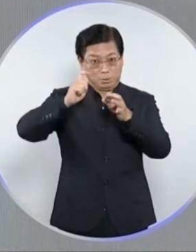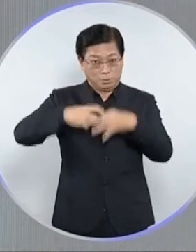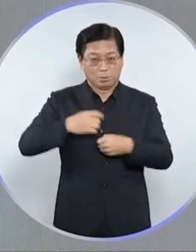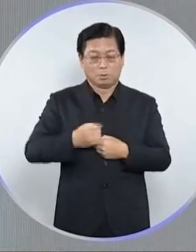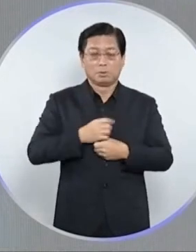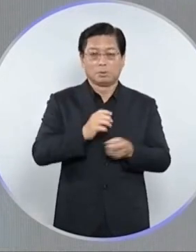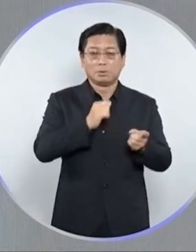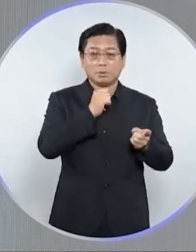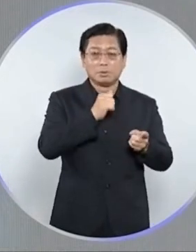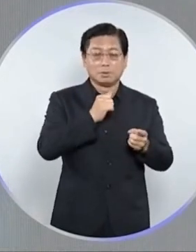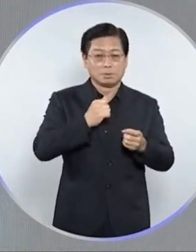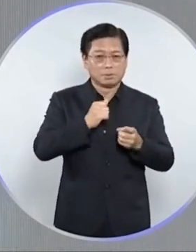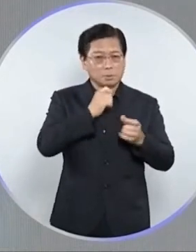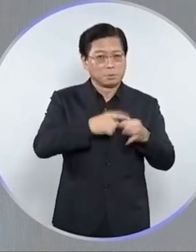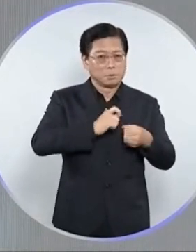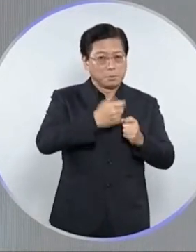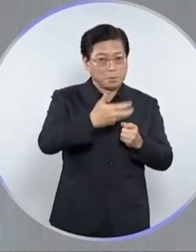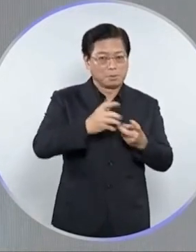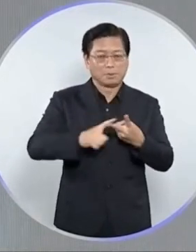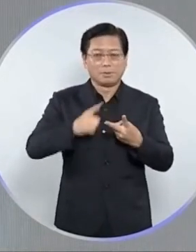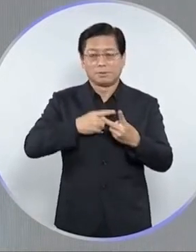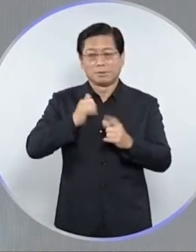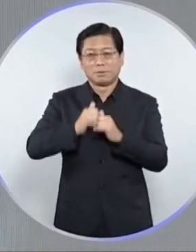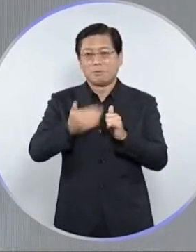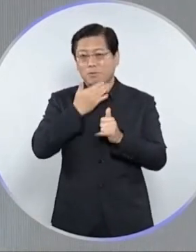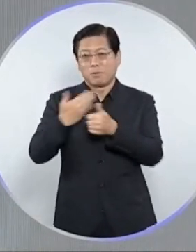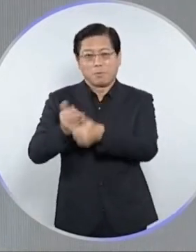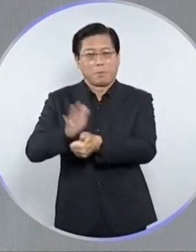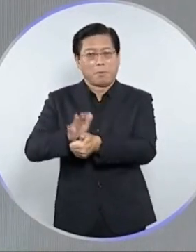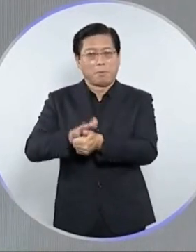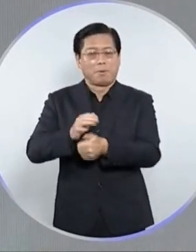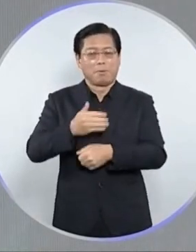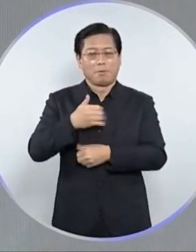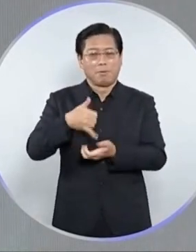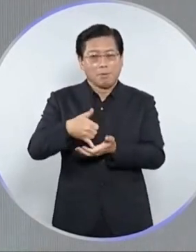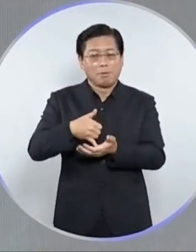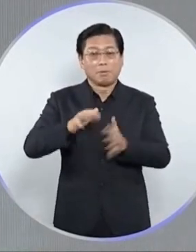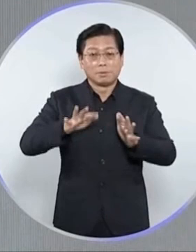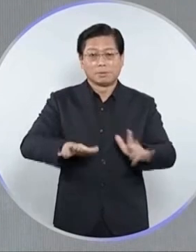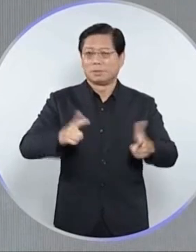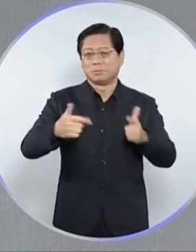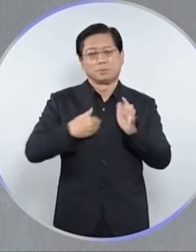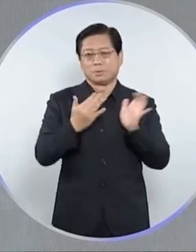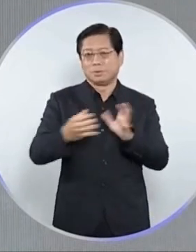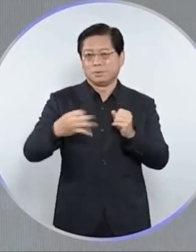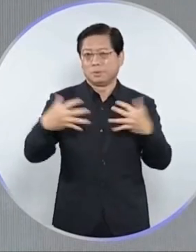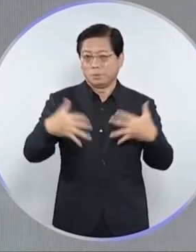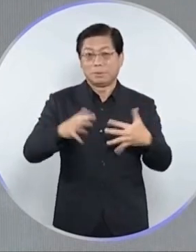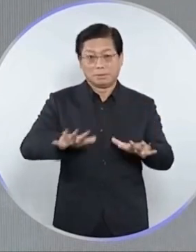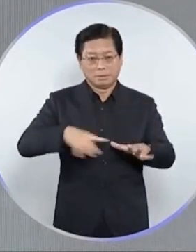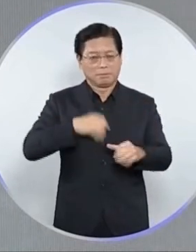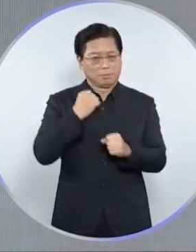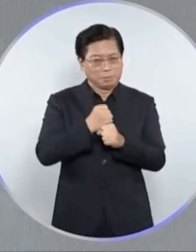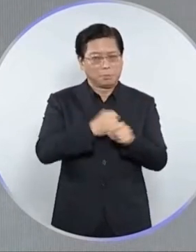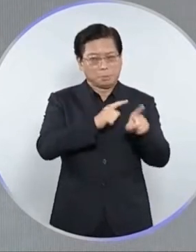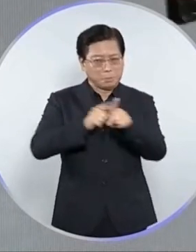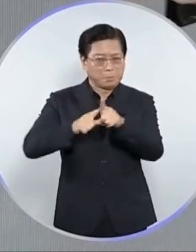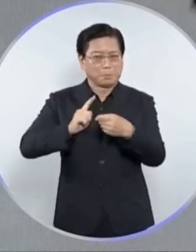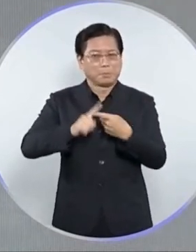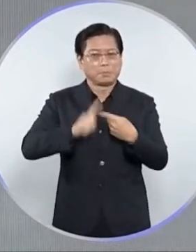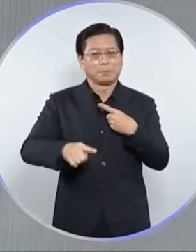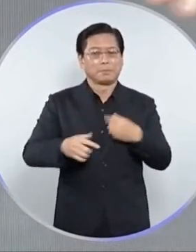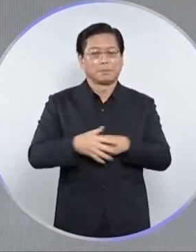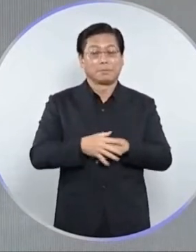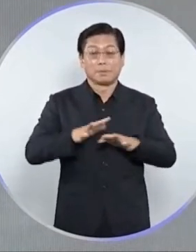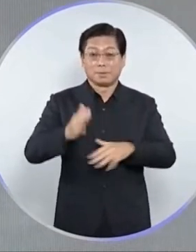人扣得多；第二，社会福利要偏向弱势。就这么简单。今天不是理论的问题，今天是执行的问题。这个